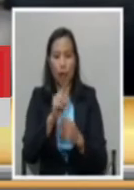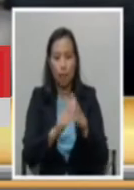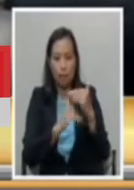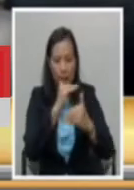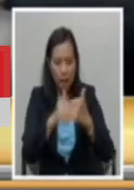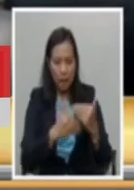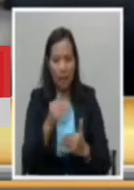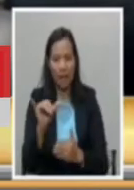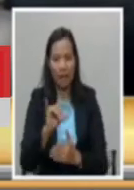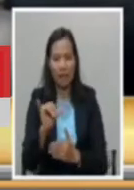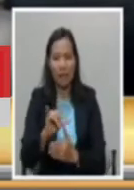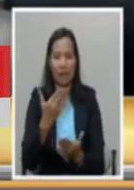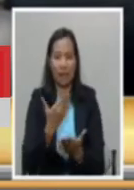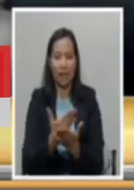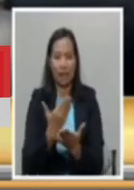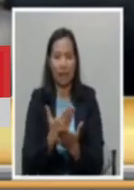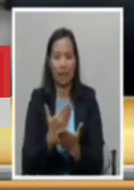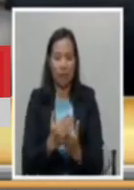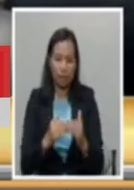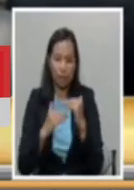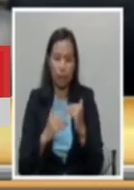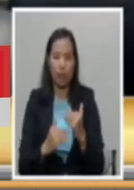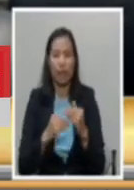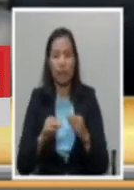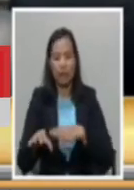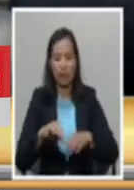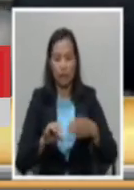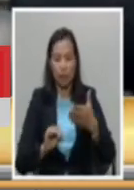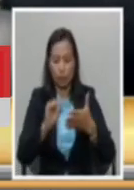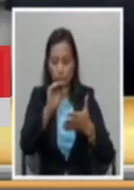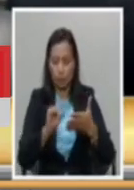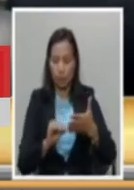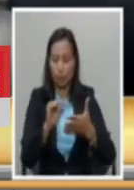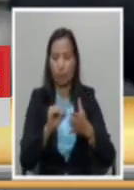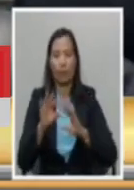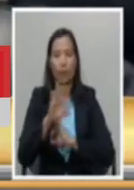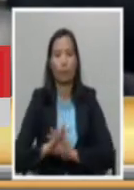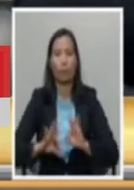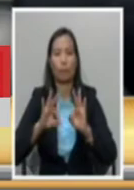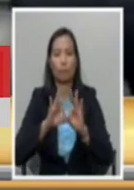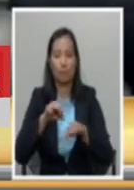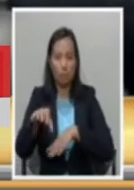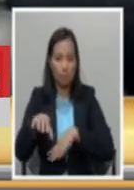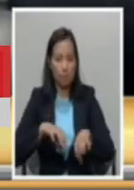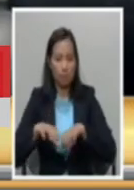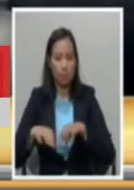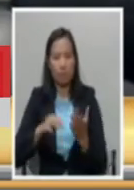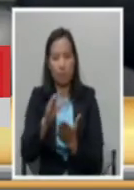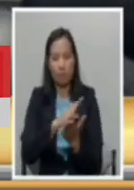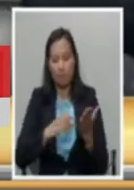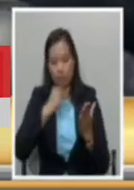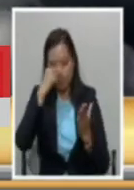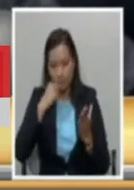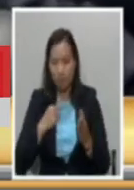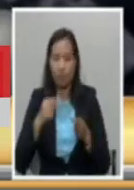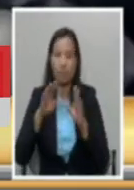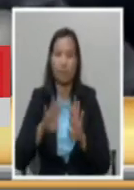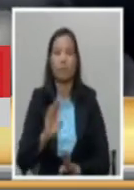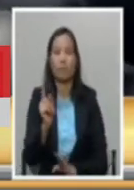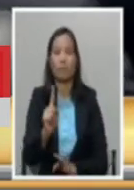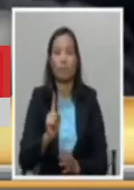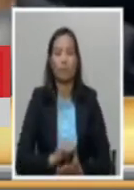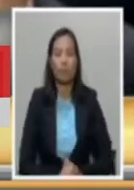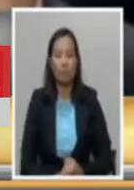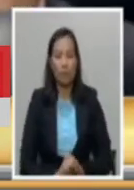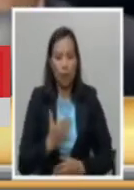เงินที่มีอยู่อย่างจำกัดนั้นเราจะจัดลำดับความสำคัญของประเทศในการบริหารประเทศไปในทิศทางใดเร